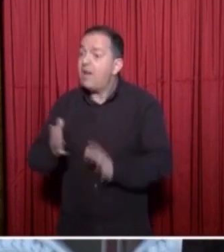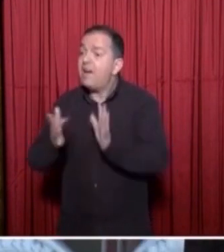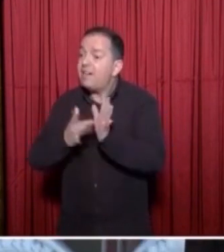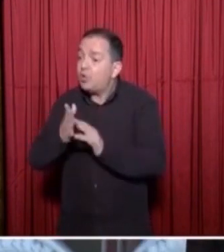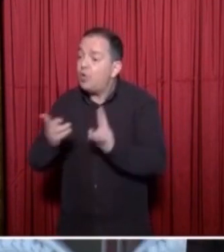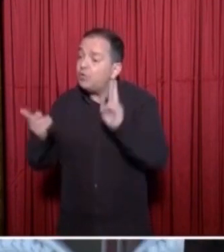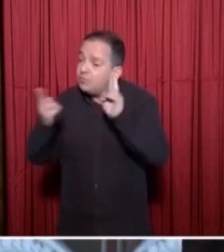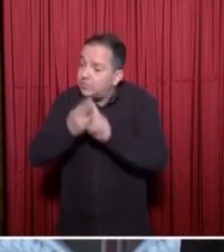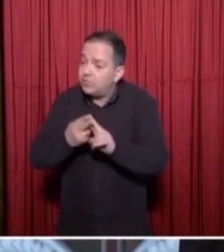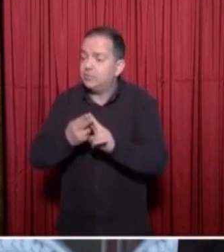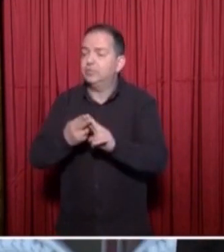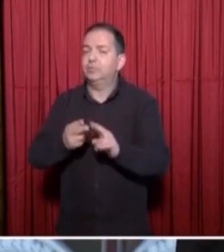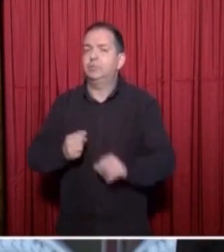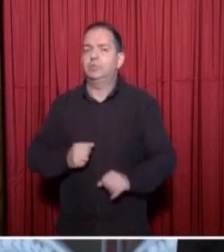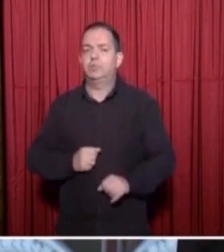Ιησούν ειδή.